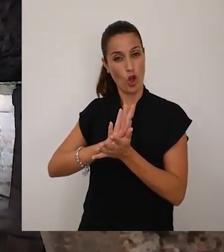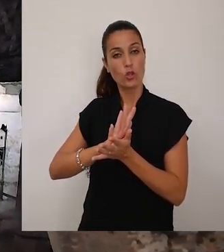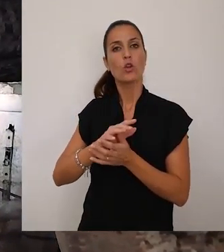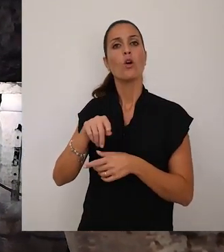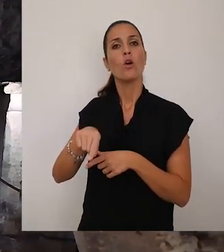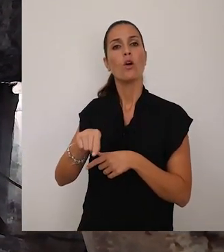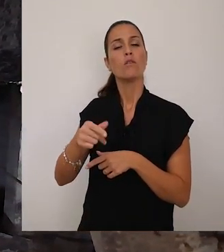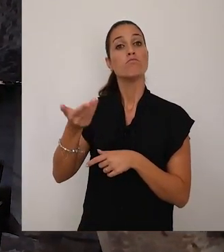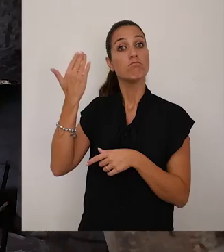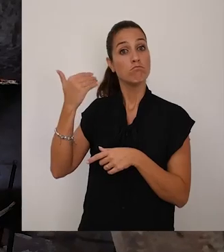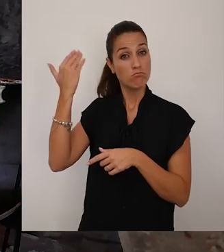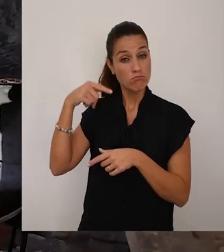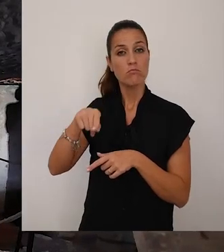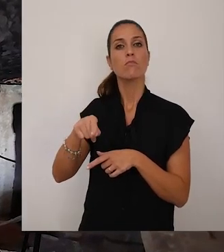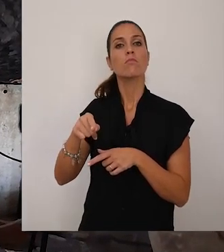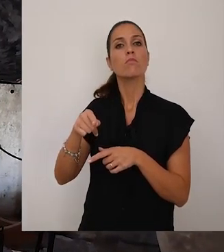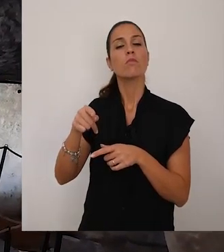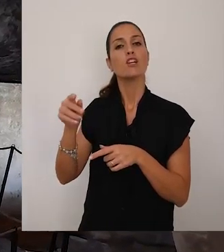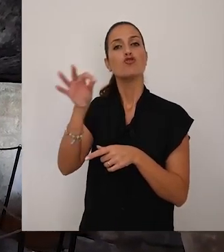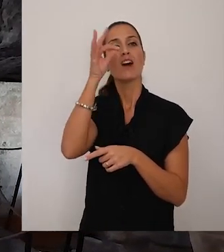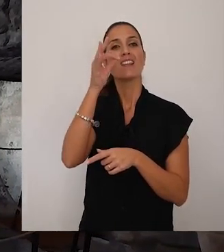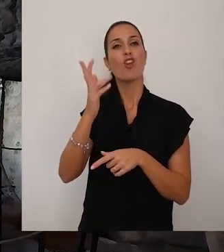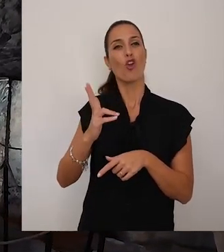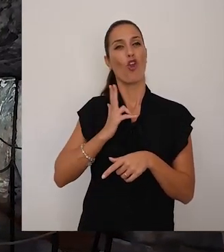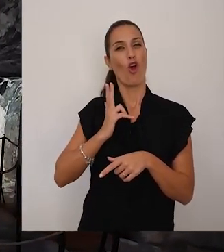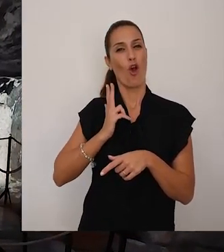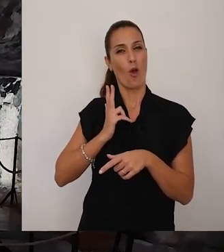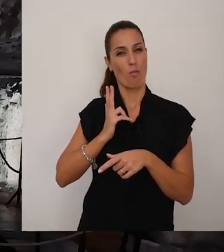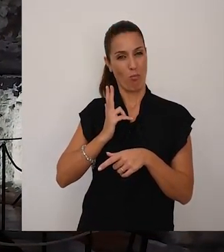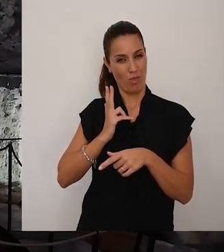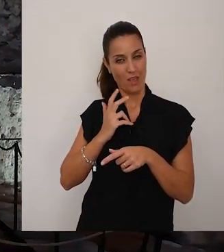nella zona dove un tempo si estendeva il giardino nobiliare del palazzo.